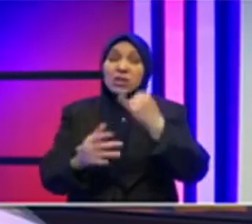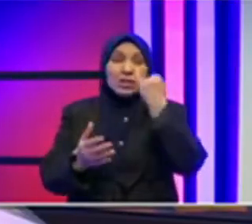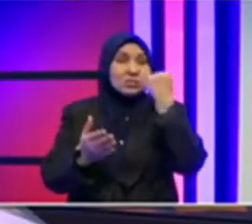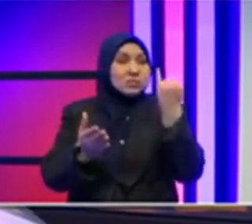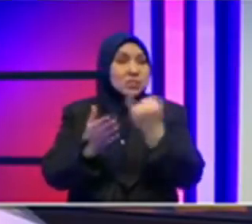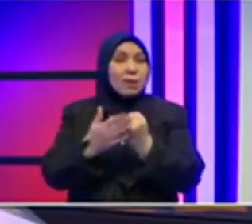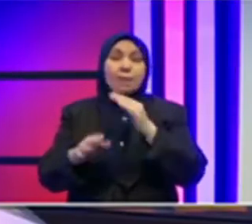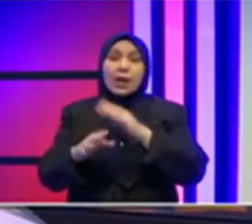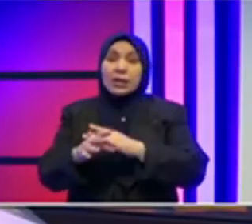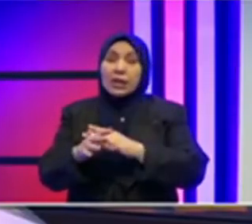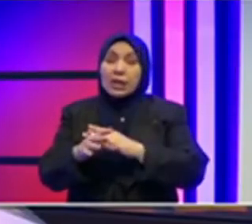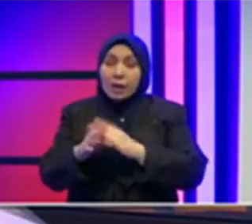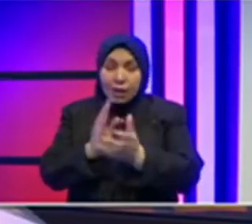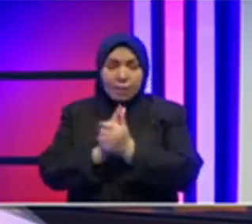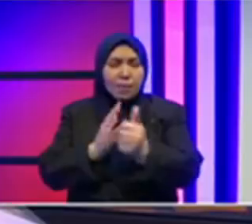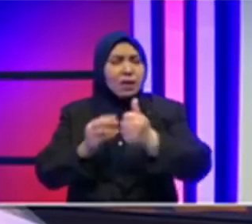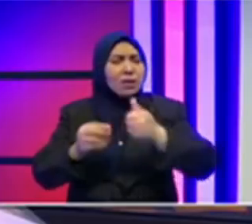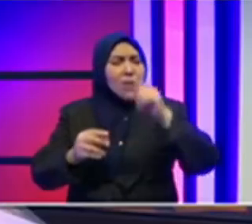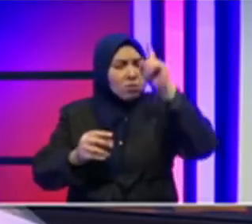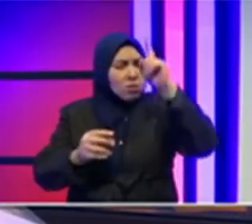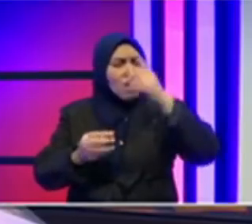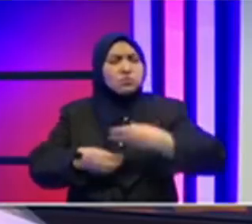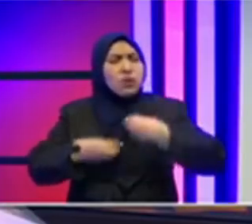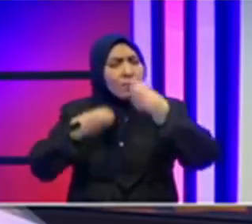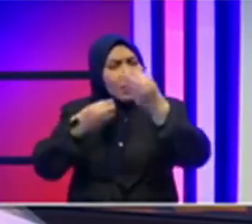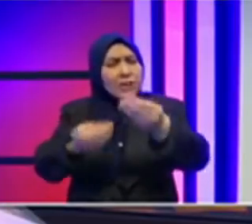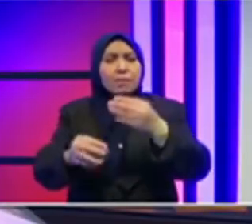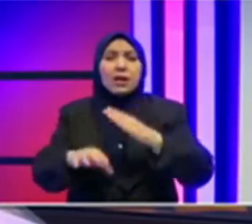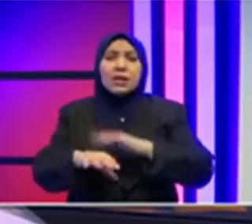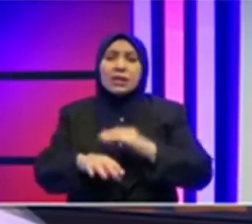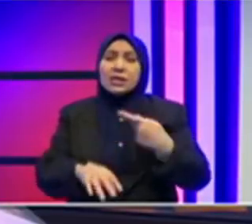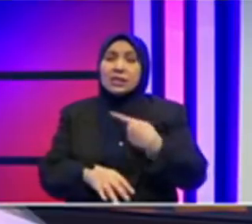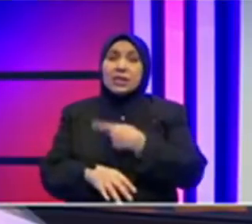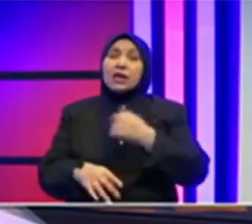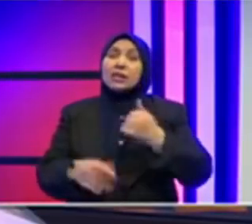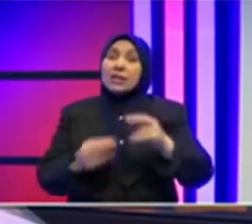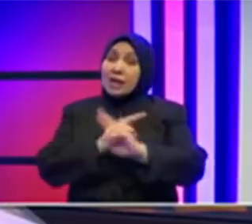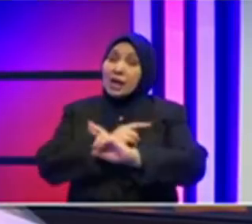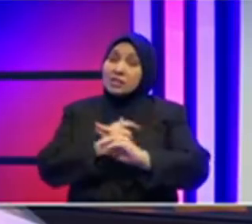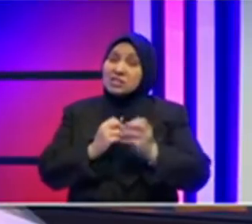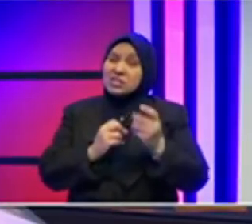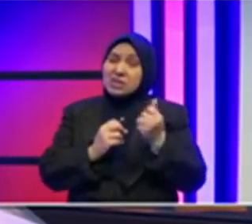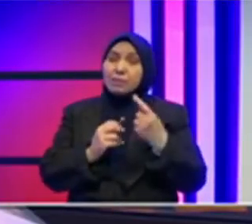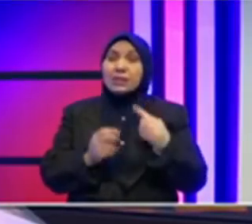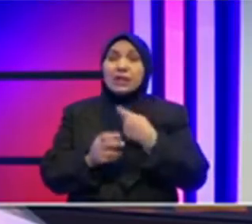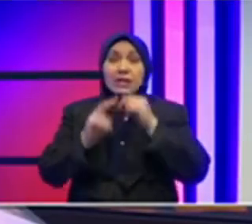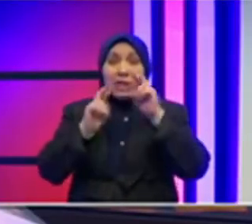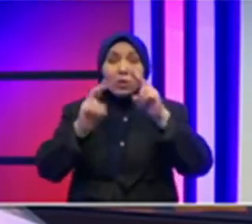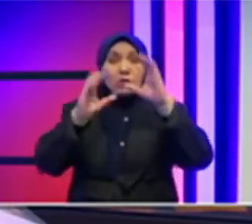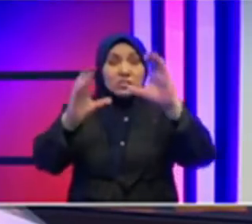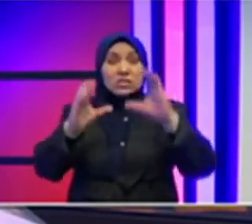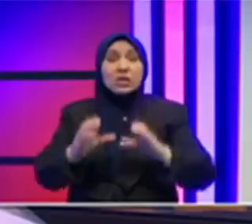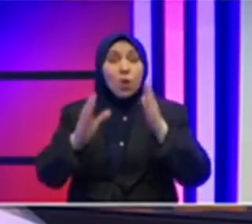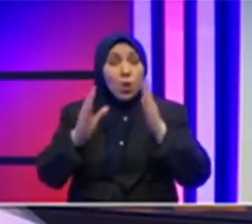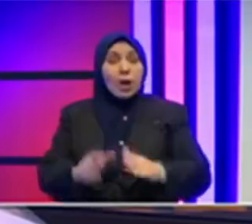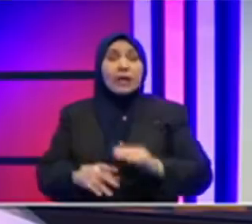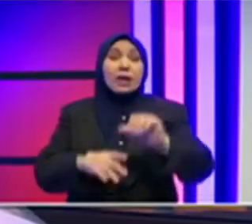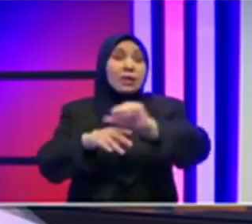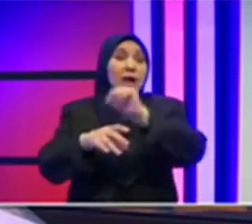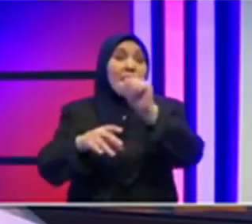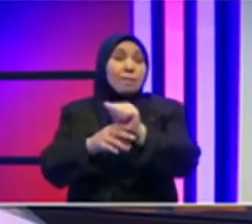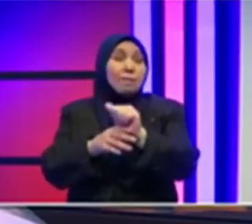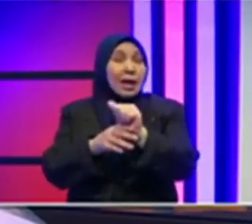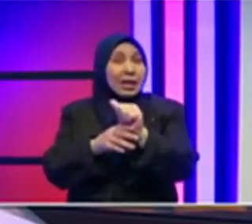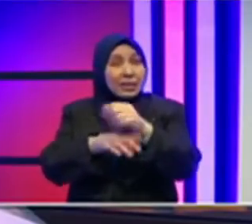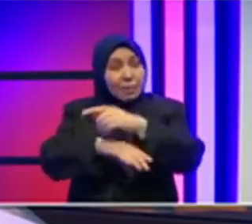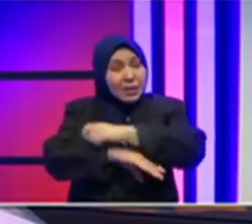kepada potensi yang Allah sudah berikan kepada kita. Kita berehat sebentar, kita nak lihat bagaimana ciri orang yang beramal